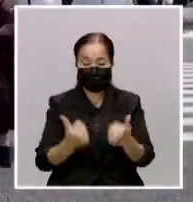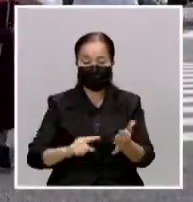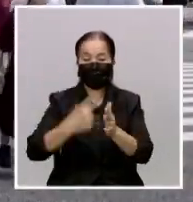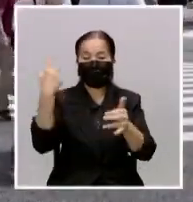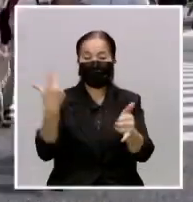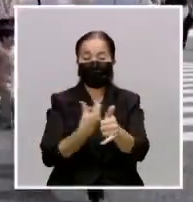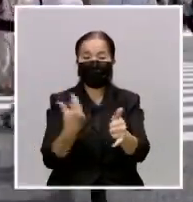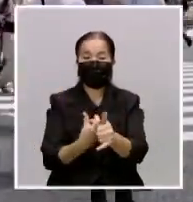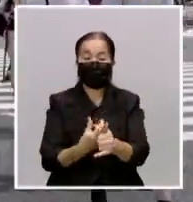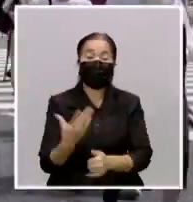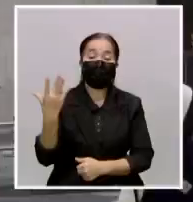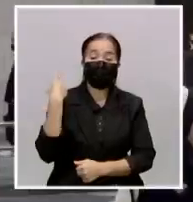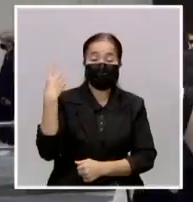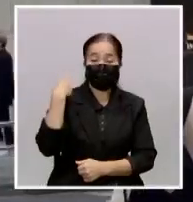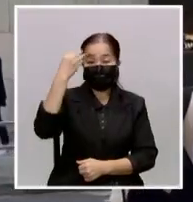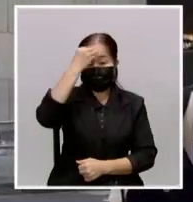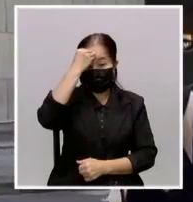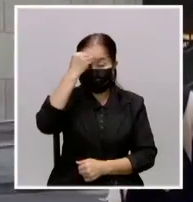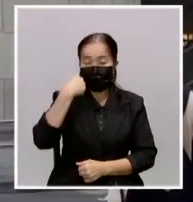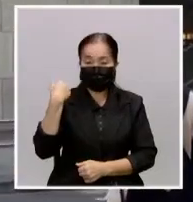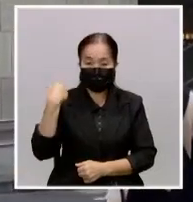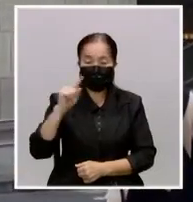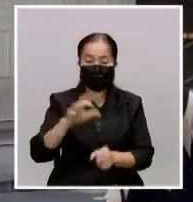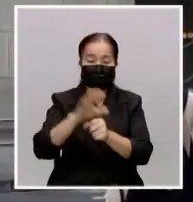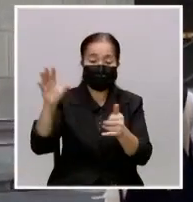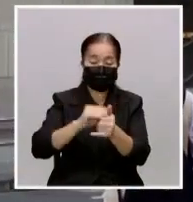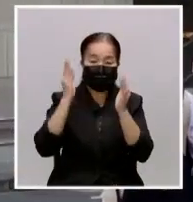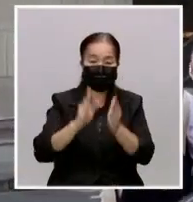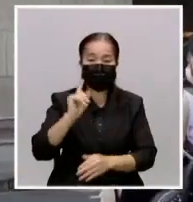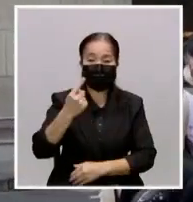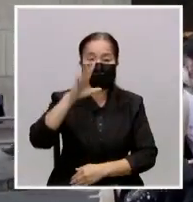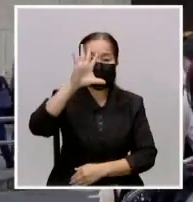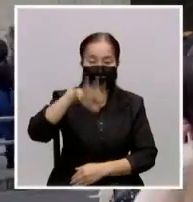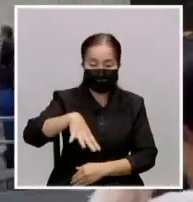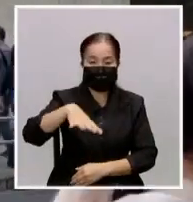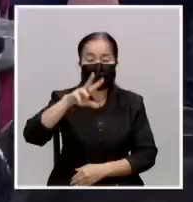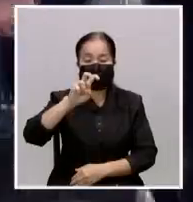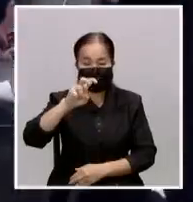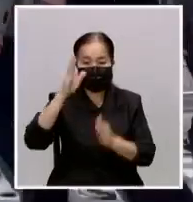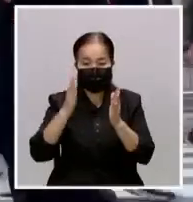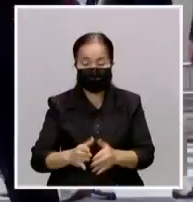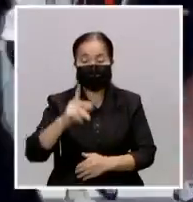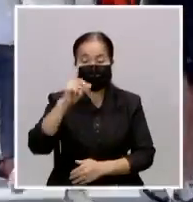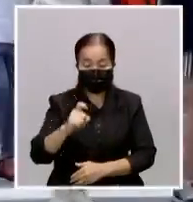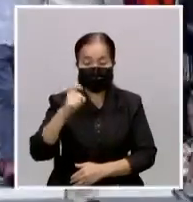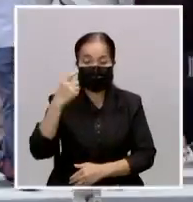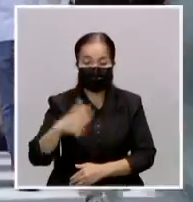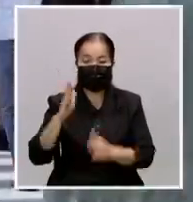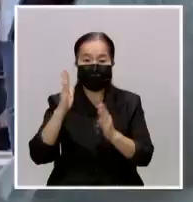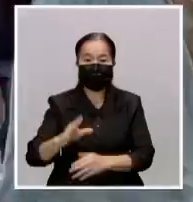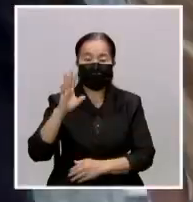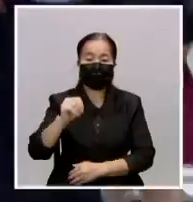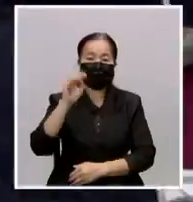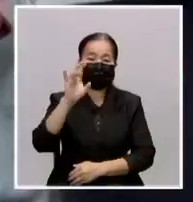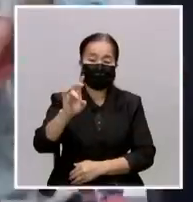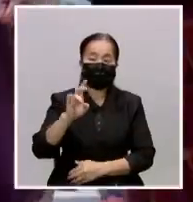เนี่ยญี่ปุ่นมีรายงานผู้ติดเชื้อรายใหม่สูงถึง 5,200 คนนะครับและมีผู้เสียชีวิตเพิ่มขึ้นอีก47